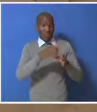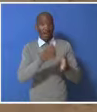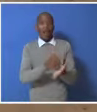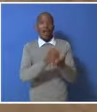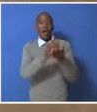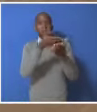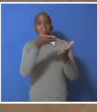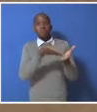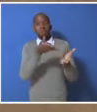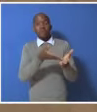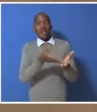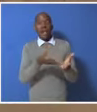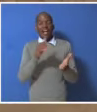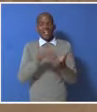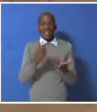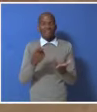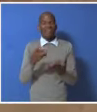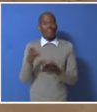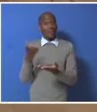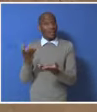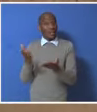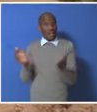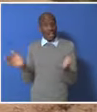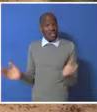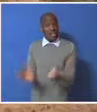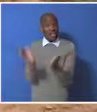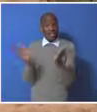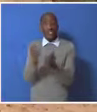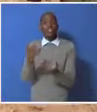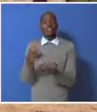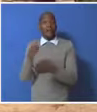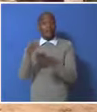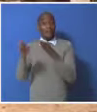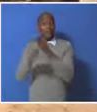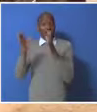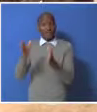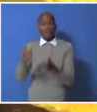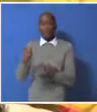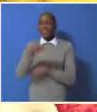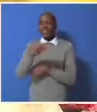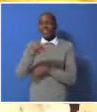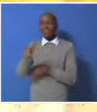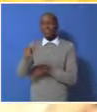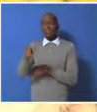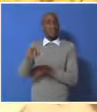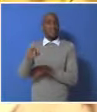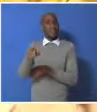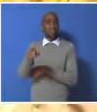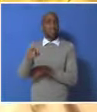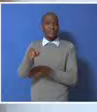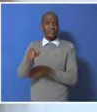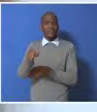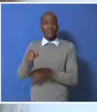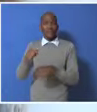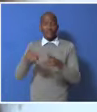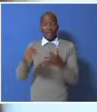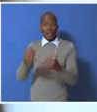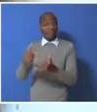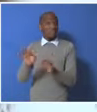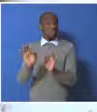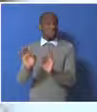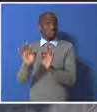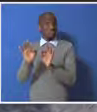ne a dirisediwa go rutuntsha baagi. Already re dirile 31 e le gore ne re tuntsha bone baagi ka one, mme